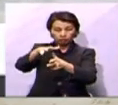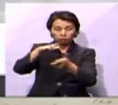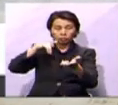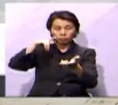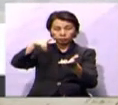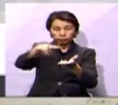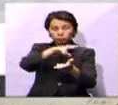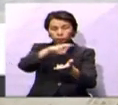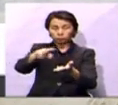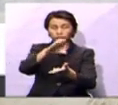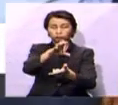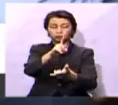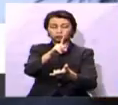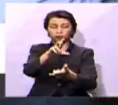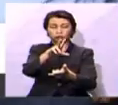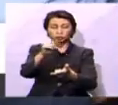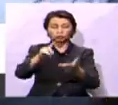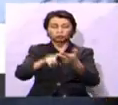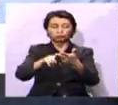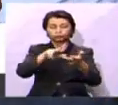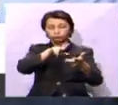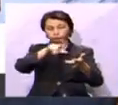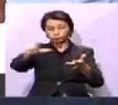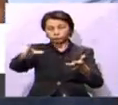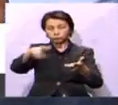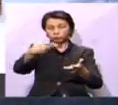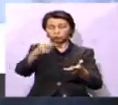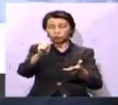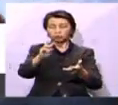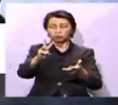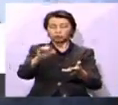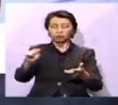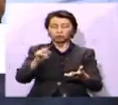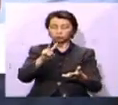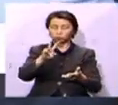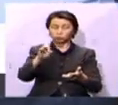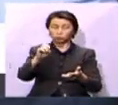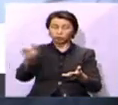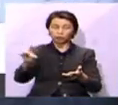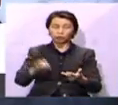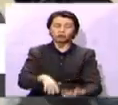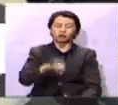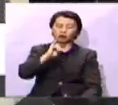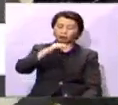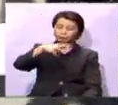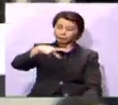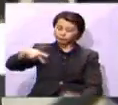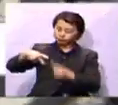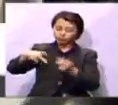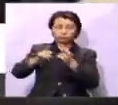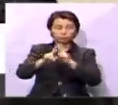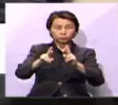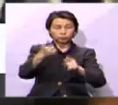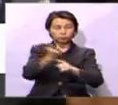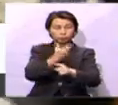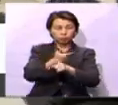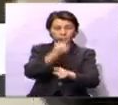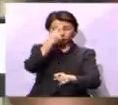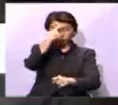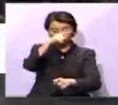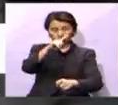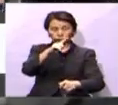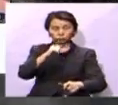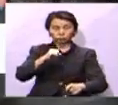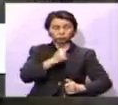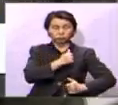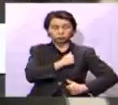pesawat pengangkut C-130 dan pesawat pejuang Hawk 208. IPP bukan sahaja menyediakan latihan kepada anggotanya,